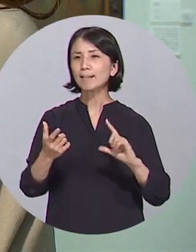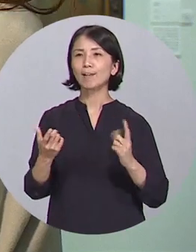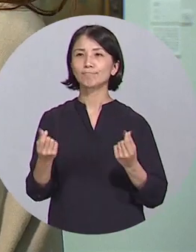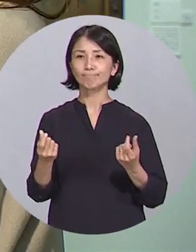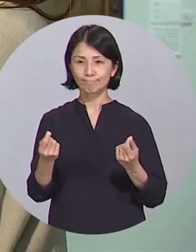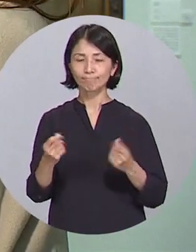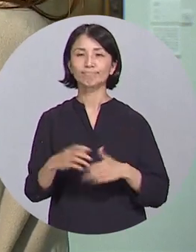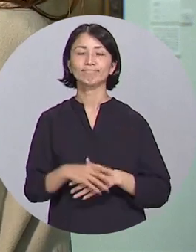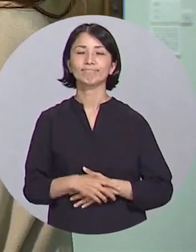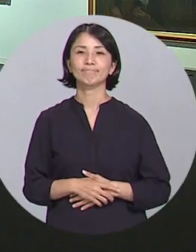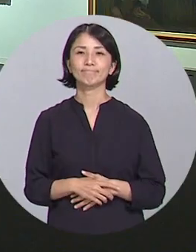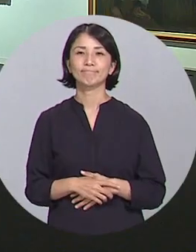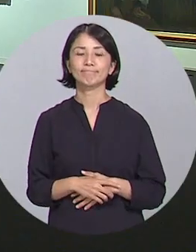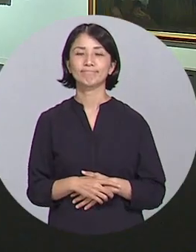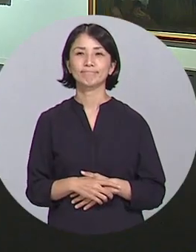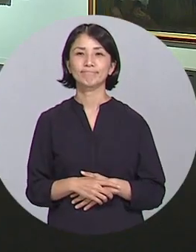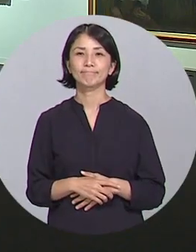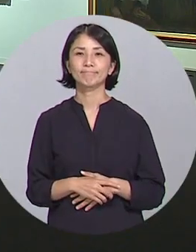くんですね。